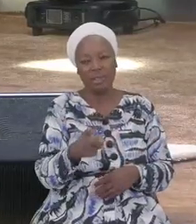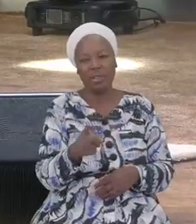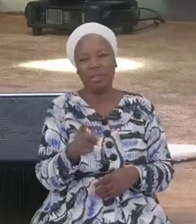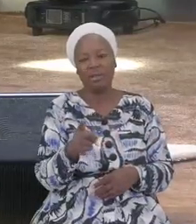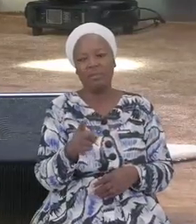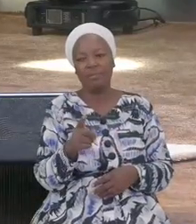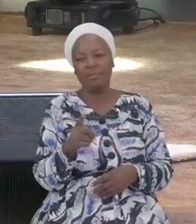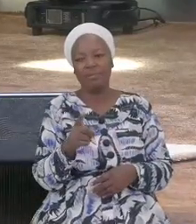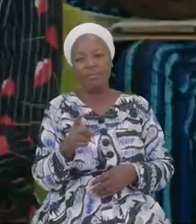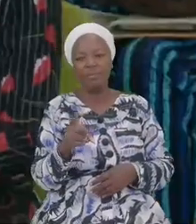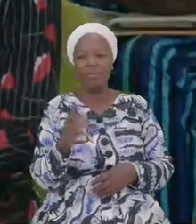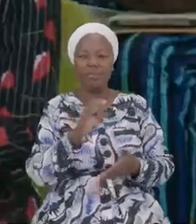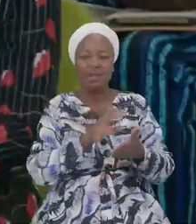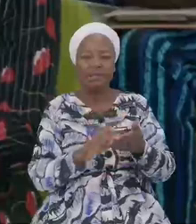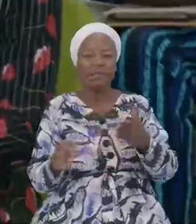Maintenant, dans le verset 12,